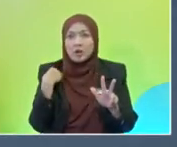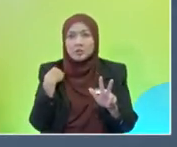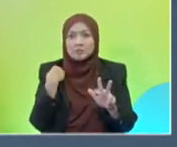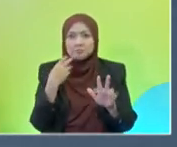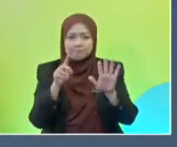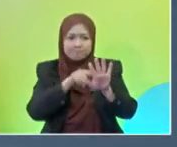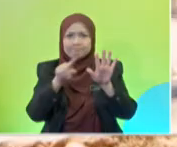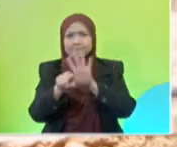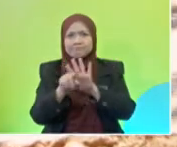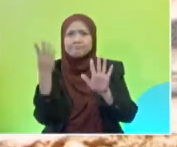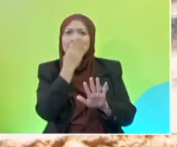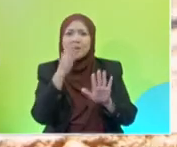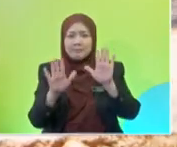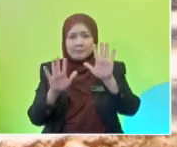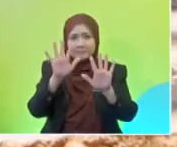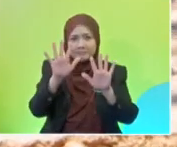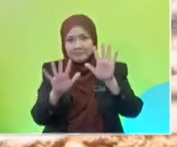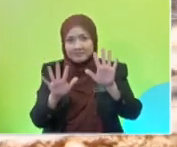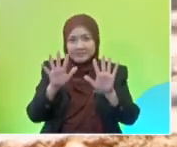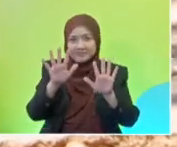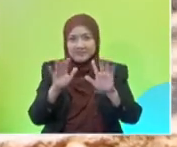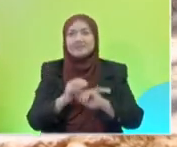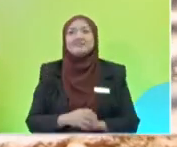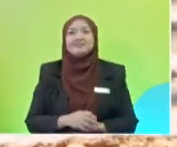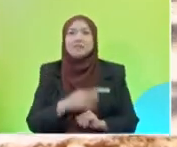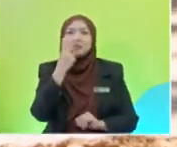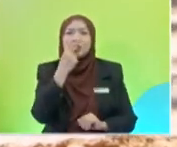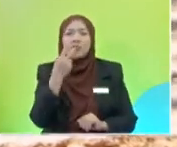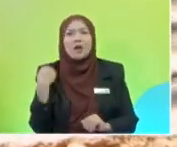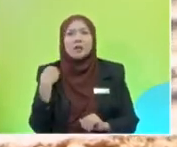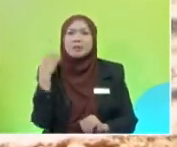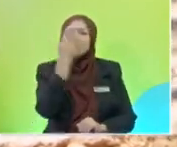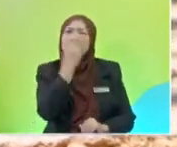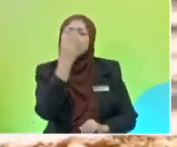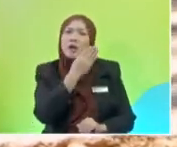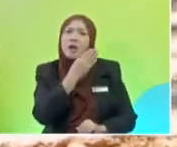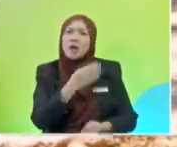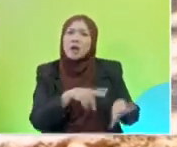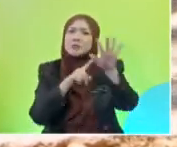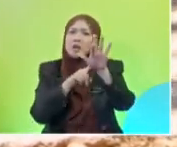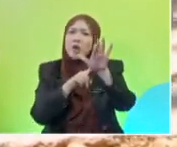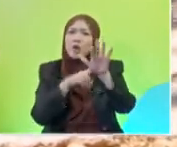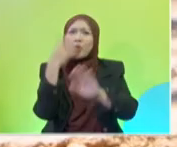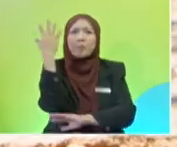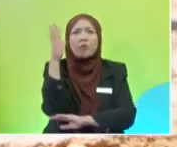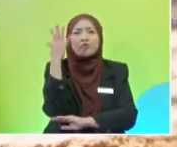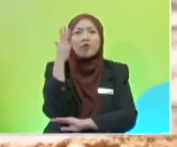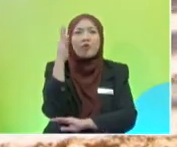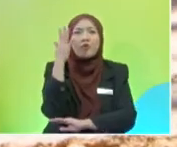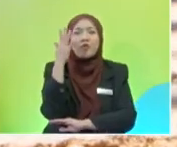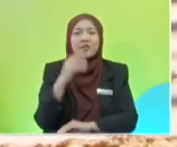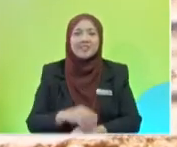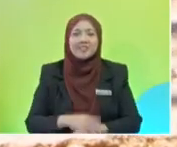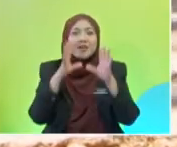tangan dan cukup ini Mama yang apa pula yang fokus buat kucing berada di bawah buku